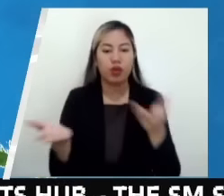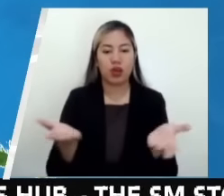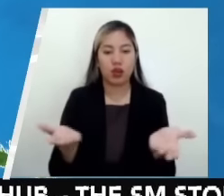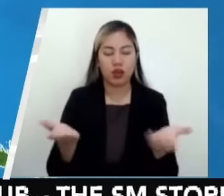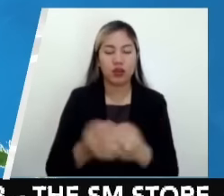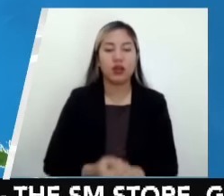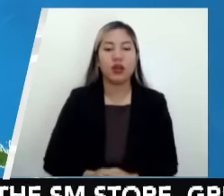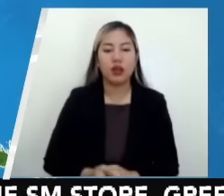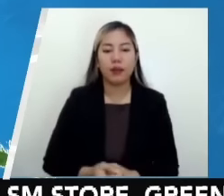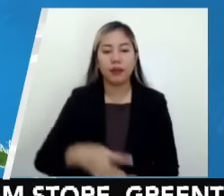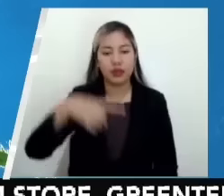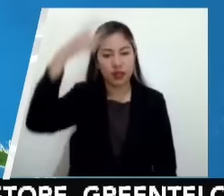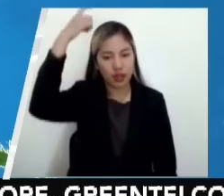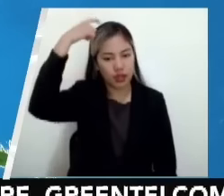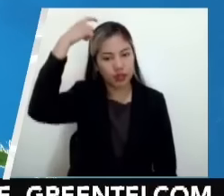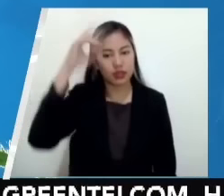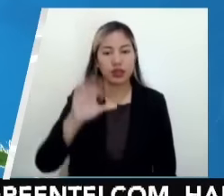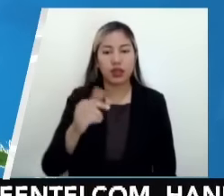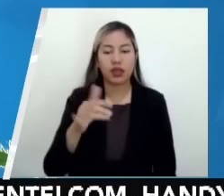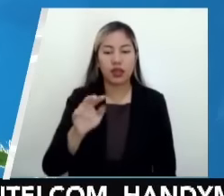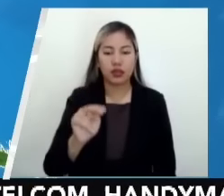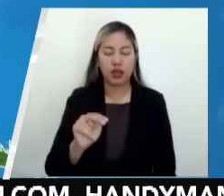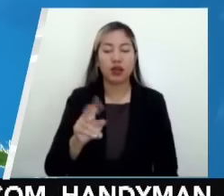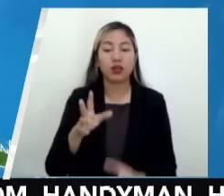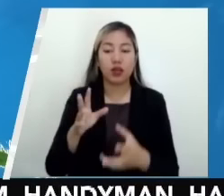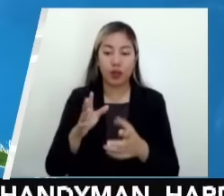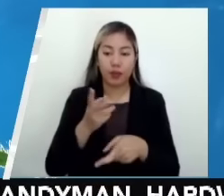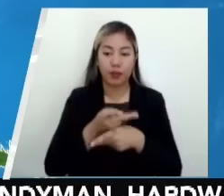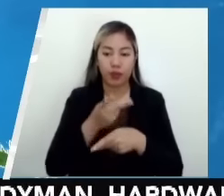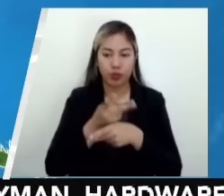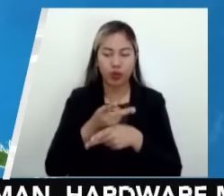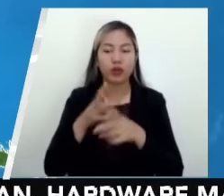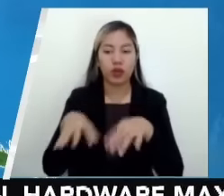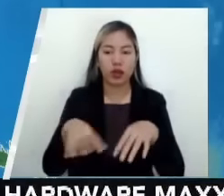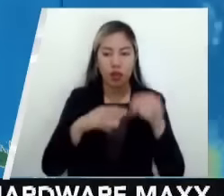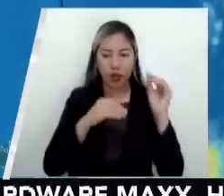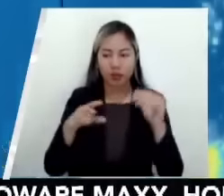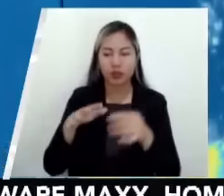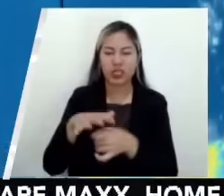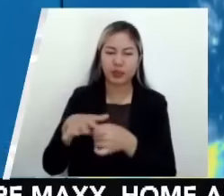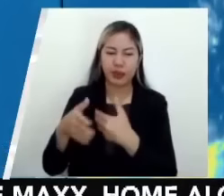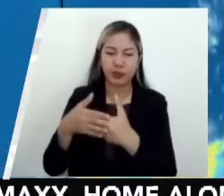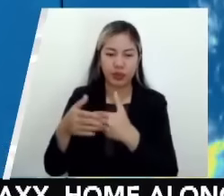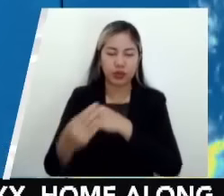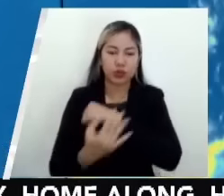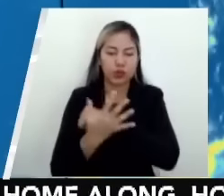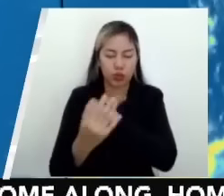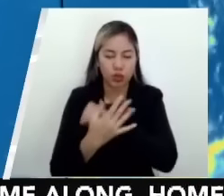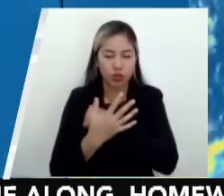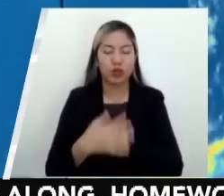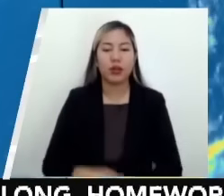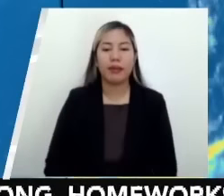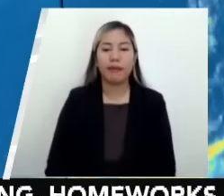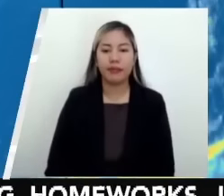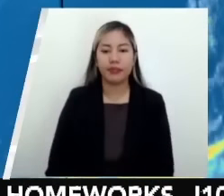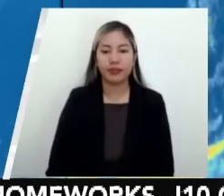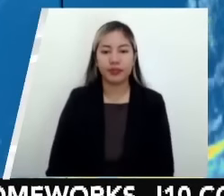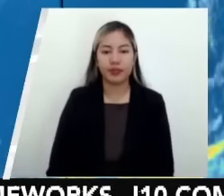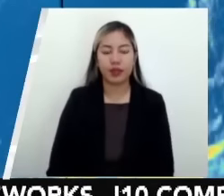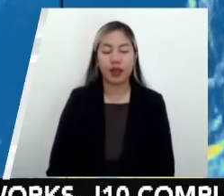Pinapayuhan ang mga residente na lumikas at ipagpaliban ang anumang aktibidad sa baybayin. Huling namataan ang mata ng Super Bagyo